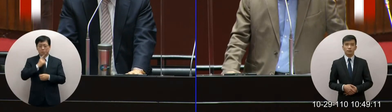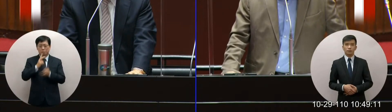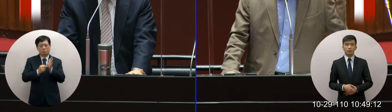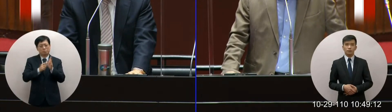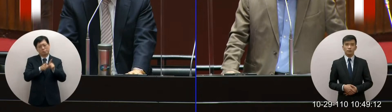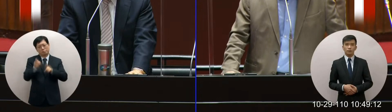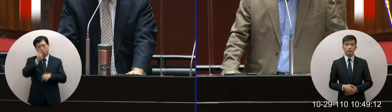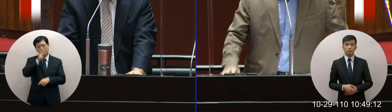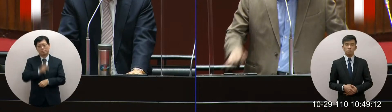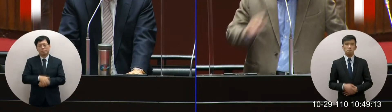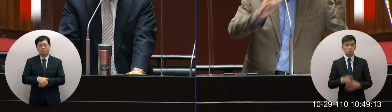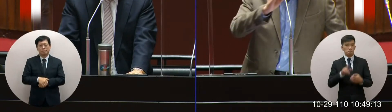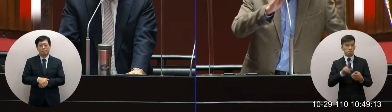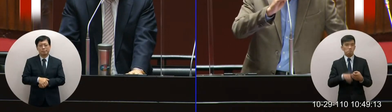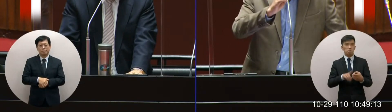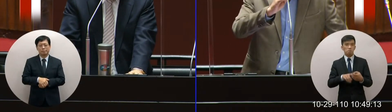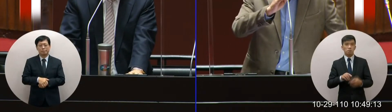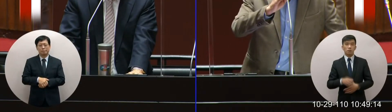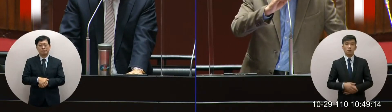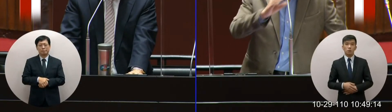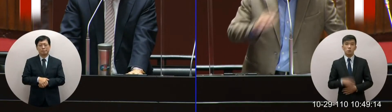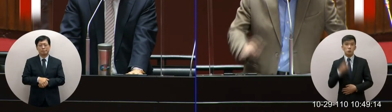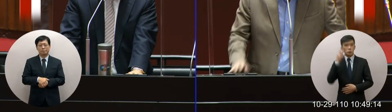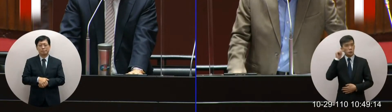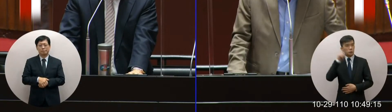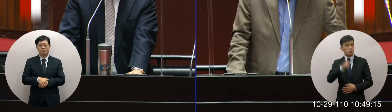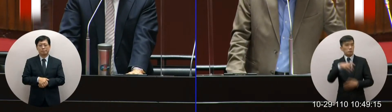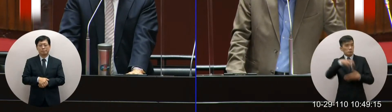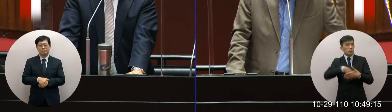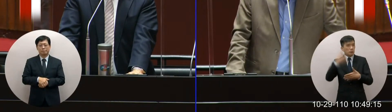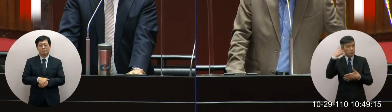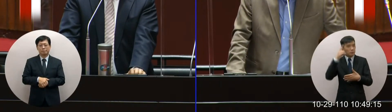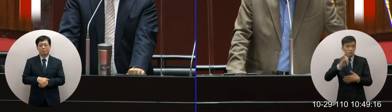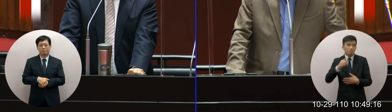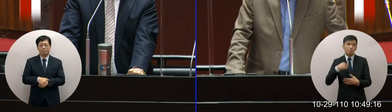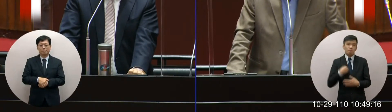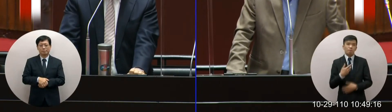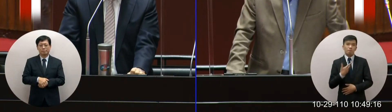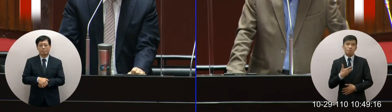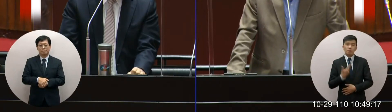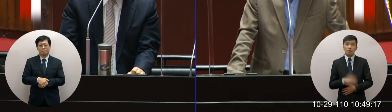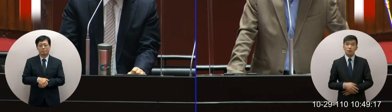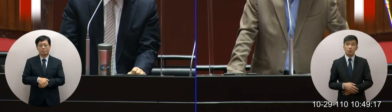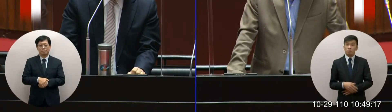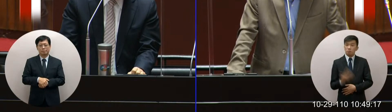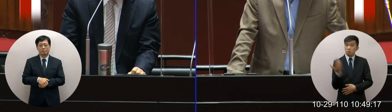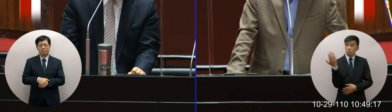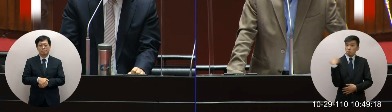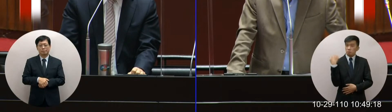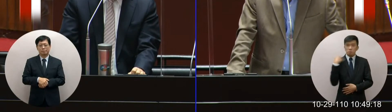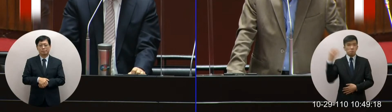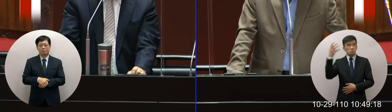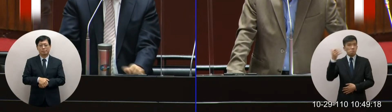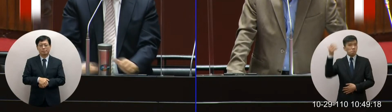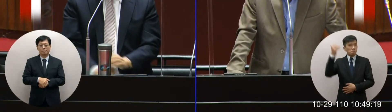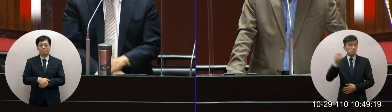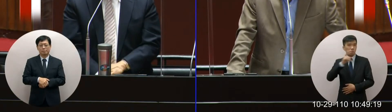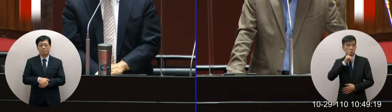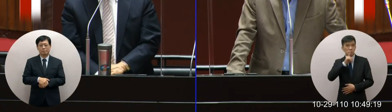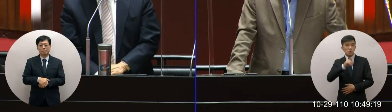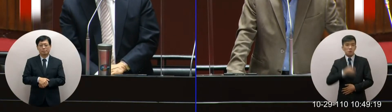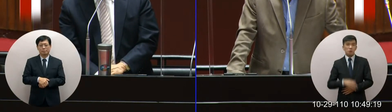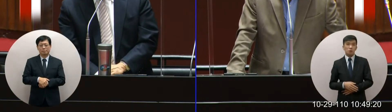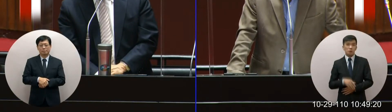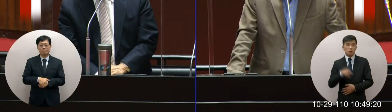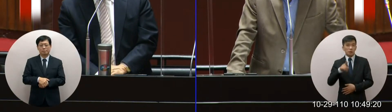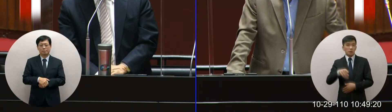曲。 对，我觉得这个就是很无法理解，我完全无法理解。他过去一直在讲说，这个